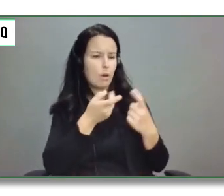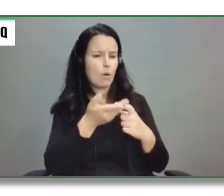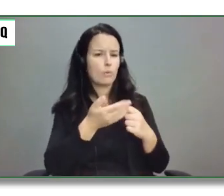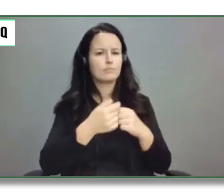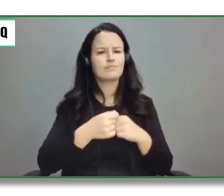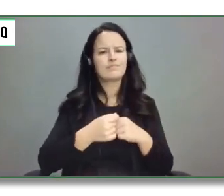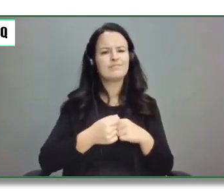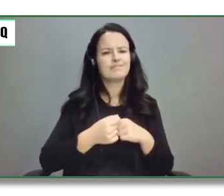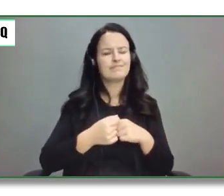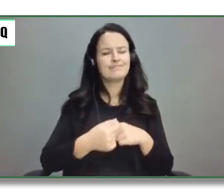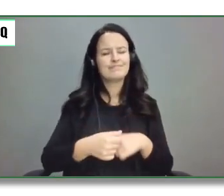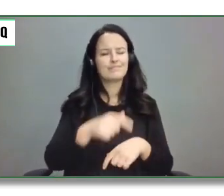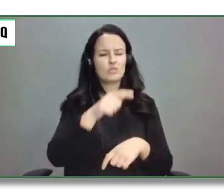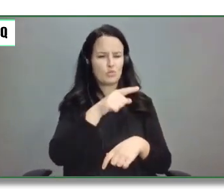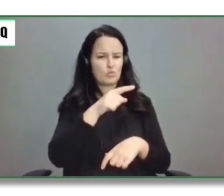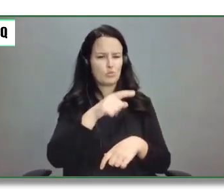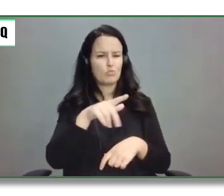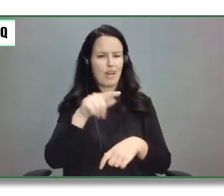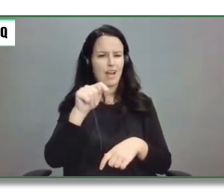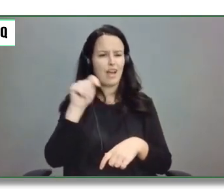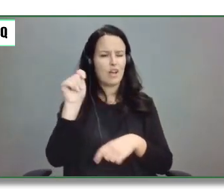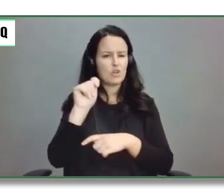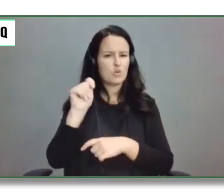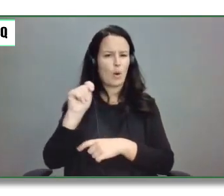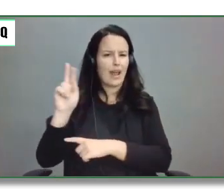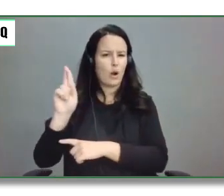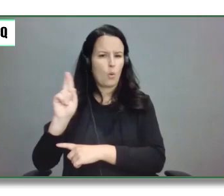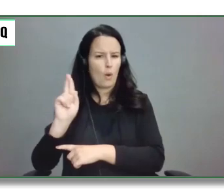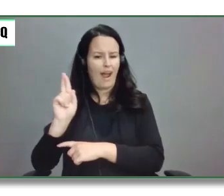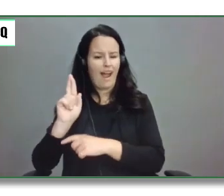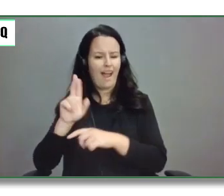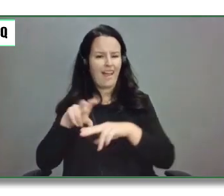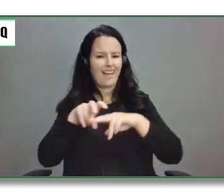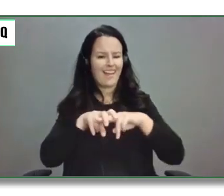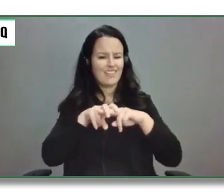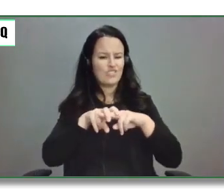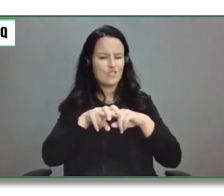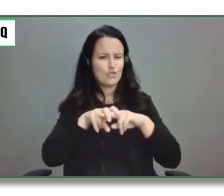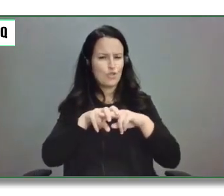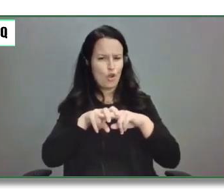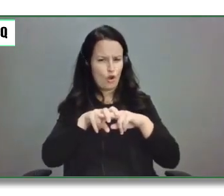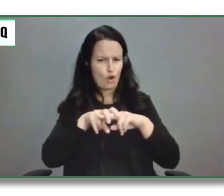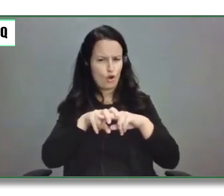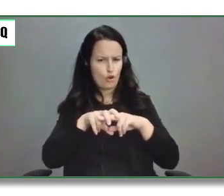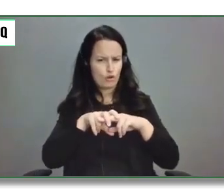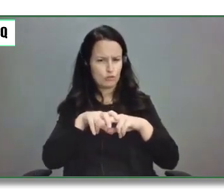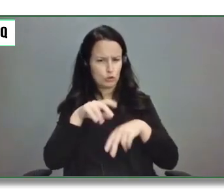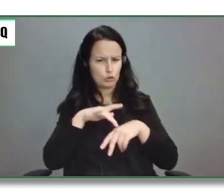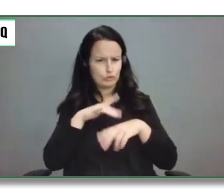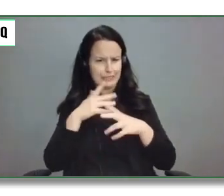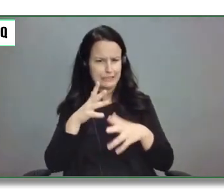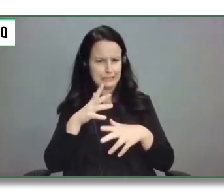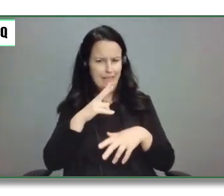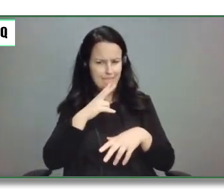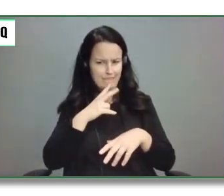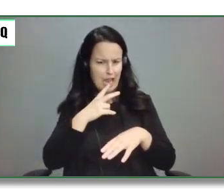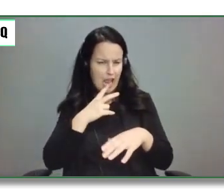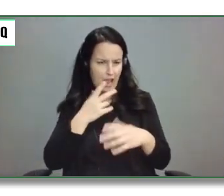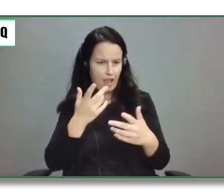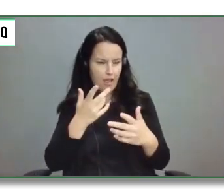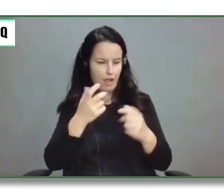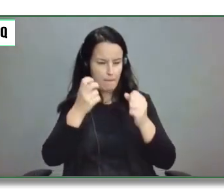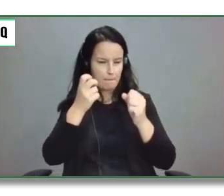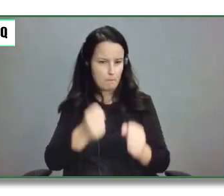Lorsque vous utilisiez le Trail Rider, est-ce que c'était facile d'avoir accès à cet appareil dans les